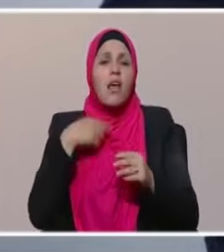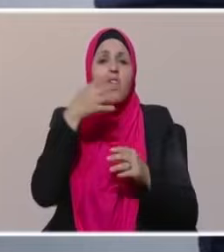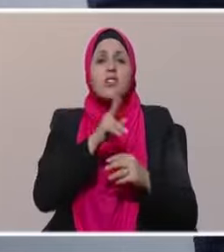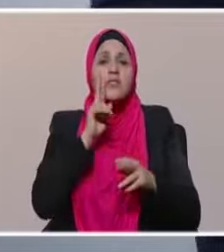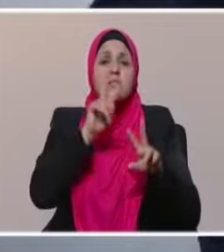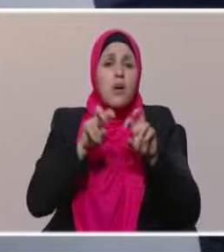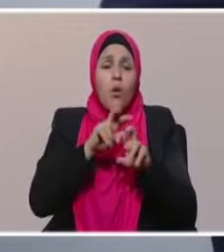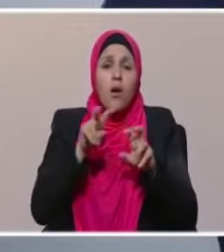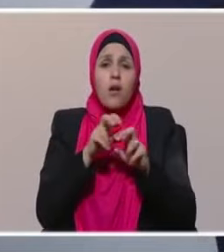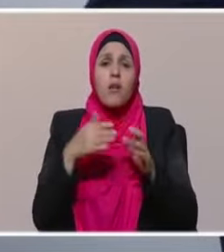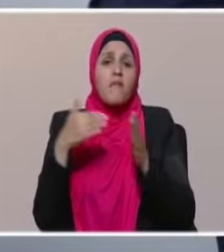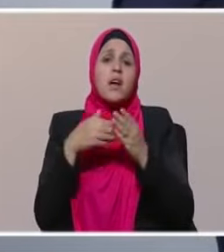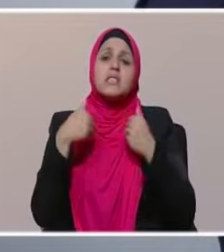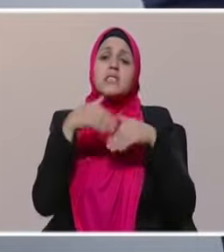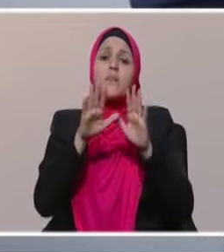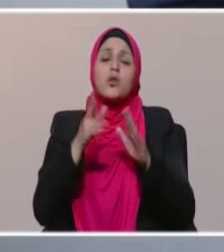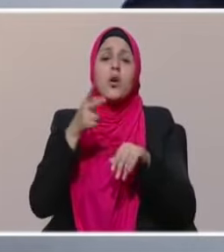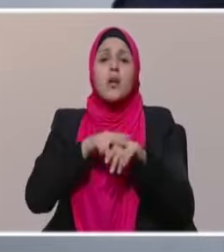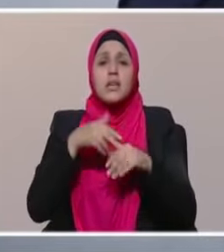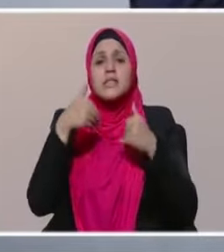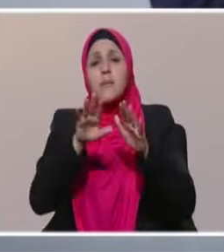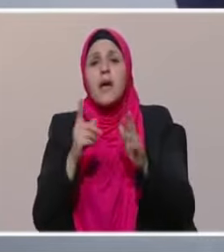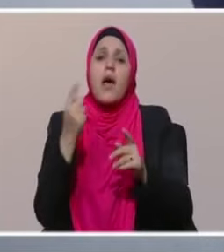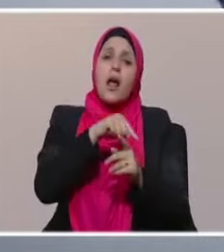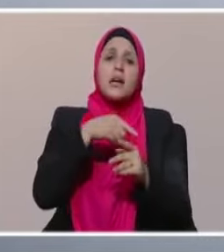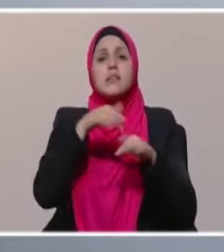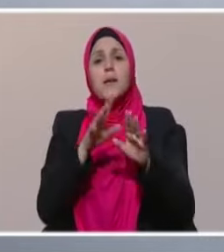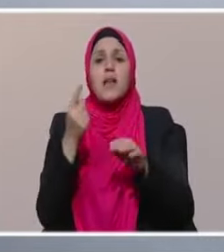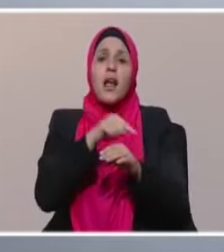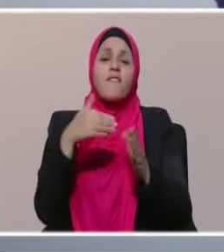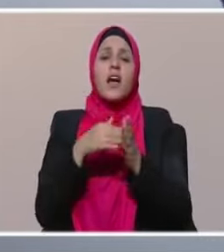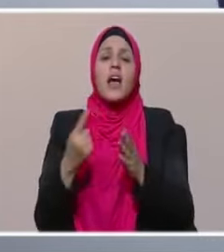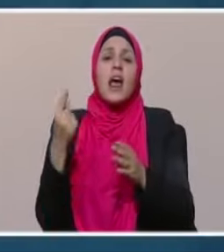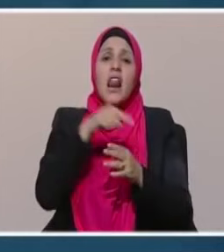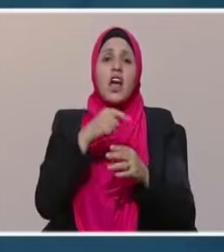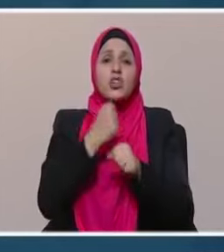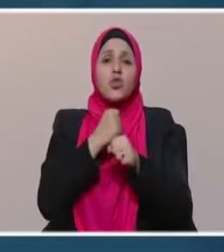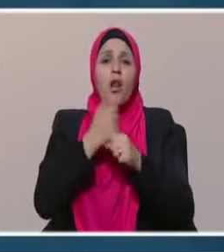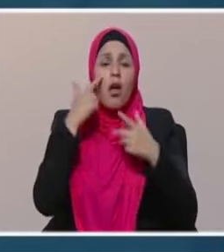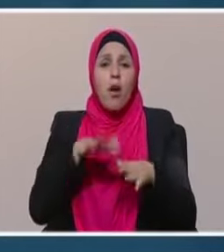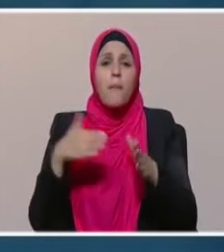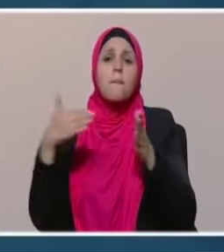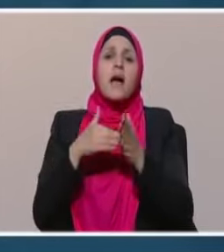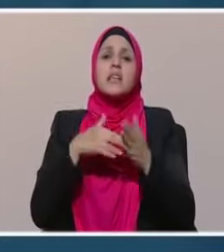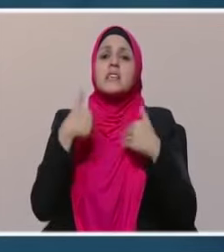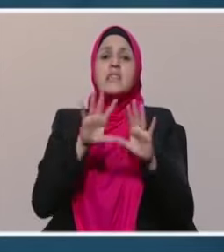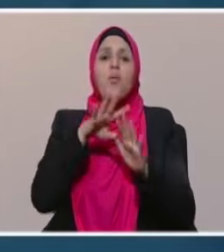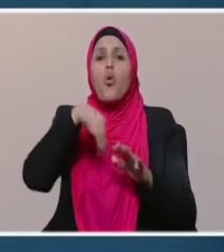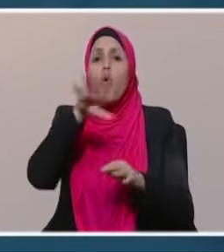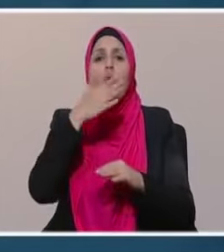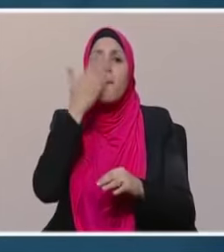وبعدين؟ بعدين سابته ورجعت له اخر مره رجعت له شغل باقامه، بعدين سابته ومحدش عارف عنها